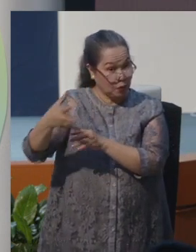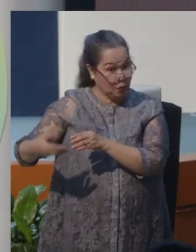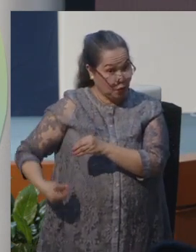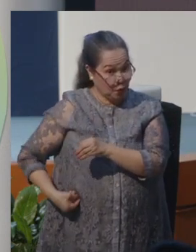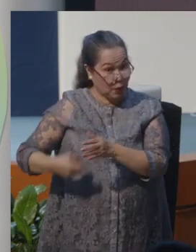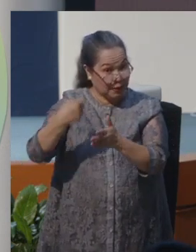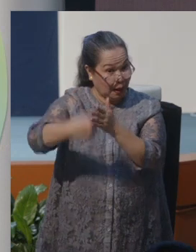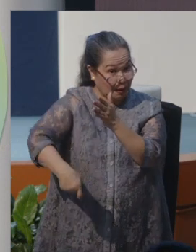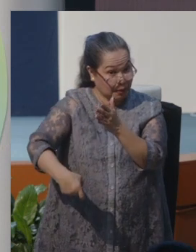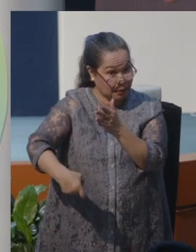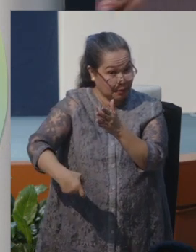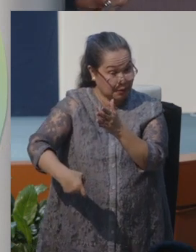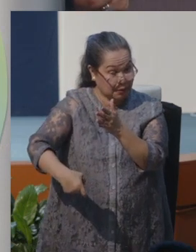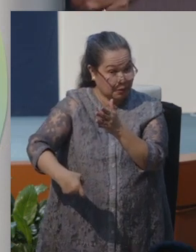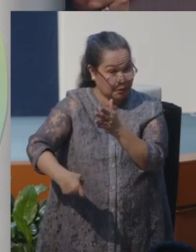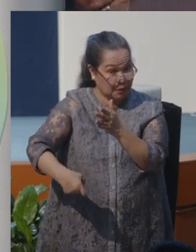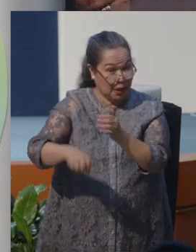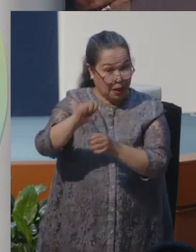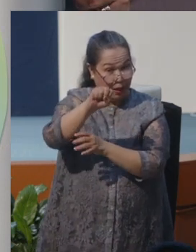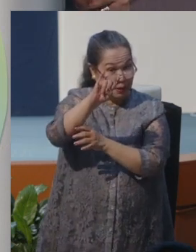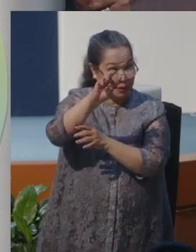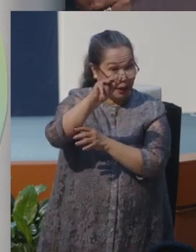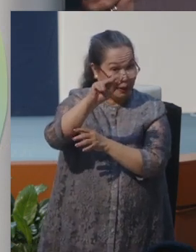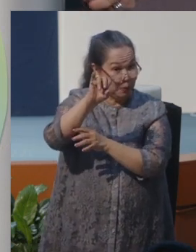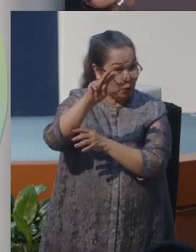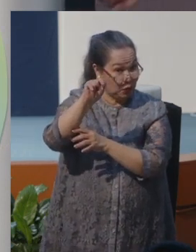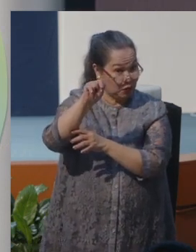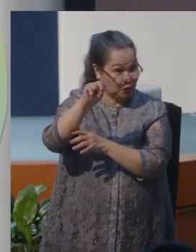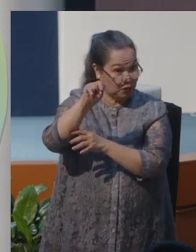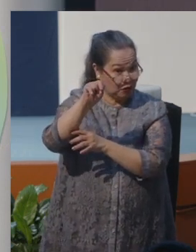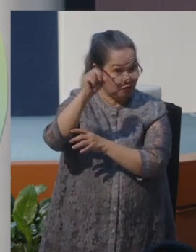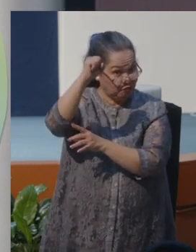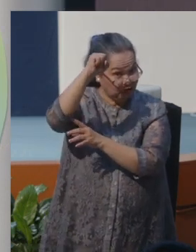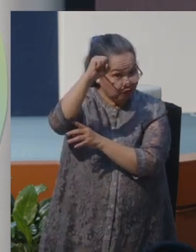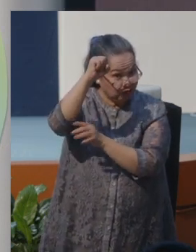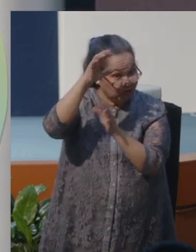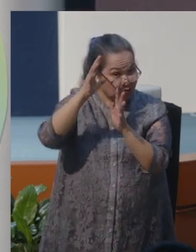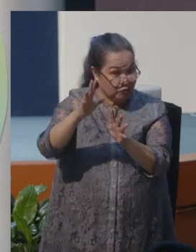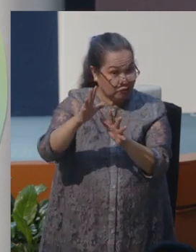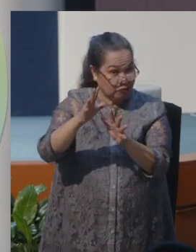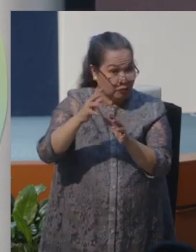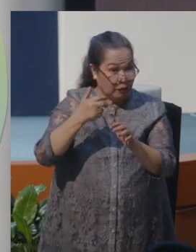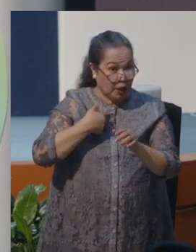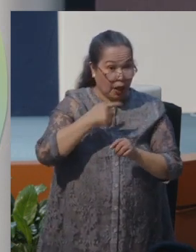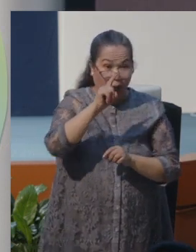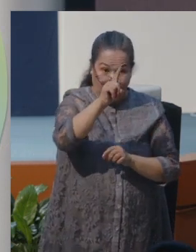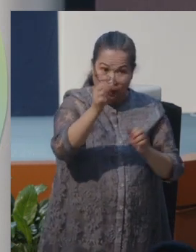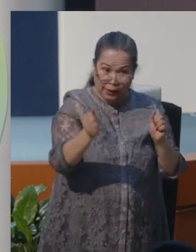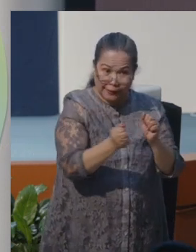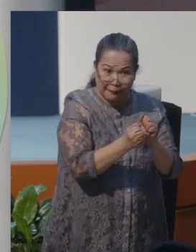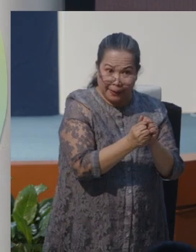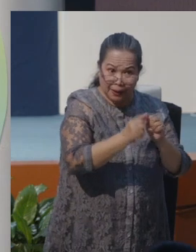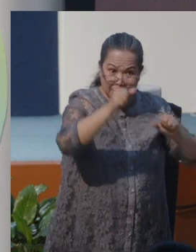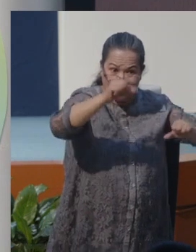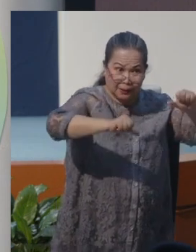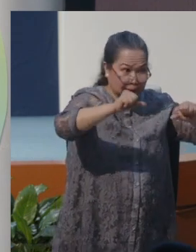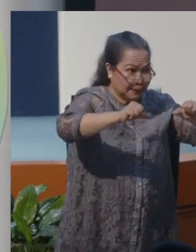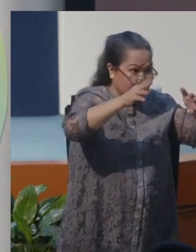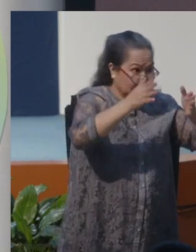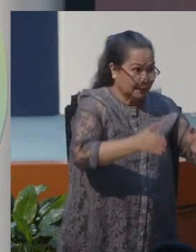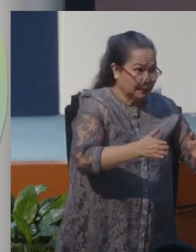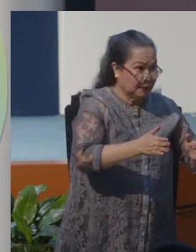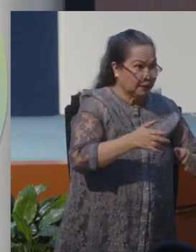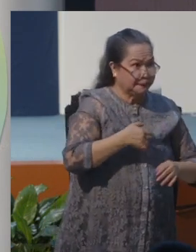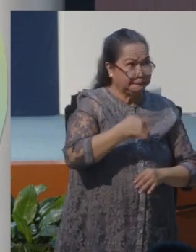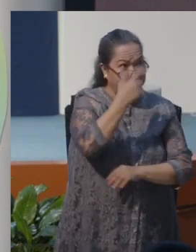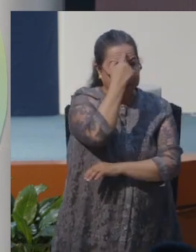Zealot. Kasama din dito ang isang doubter, isang